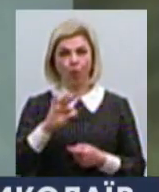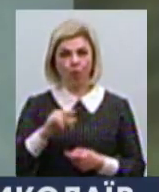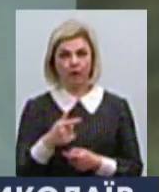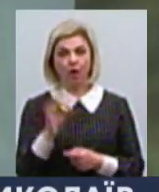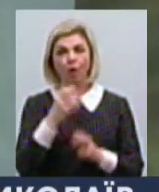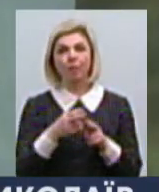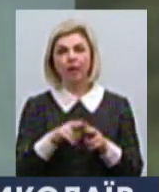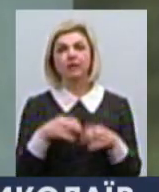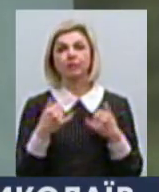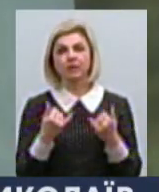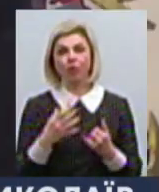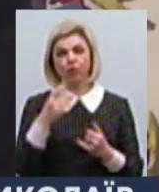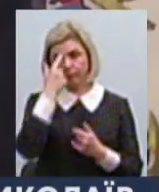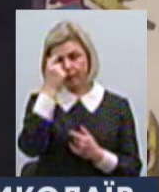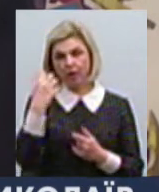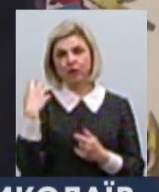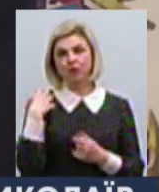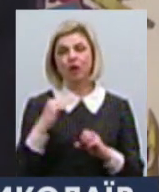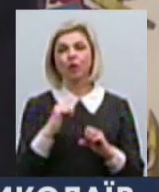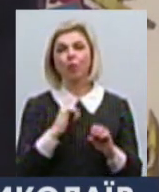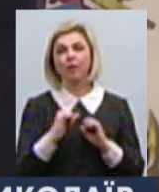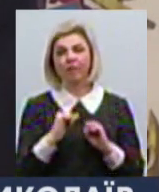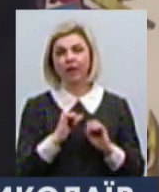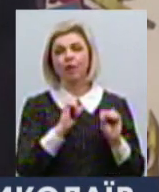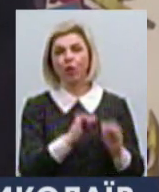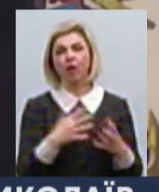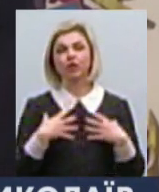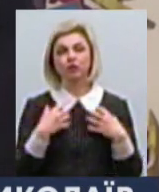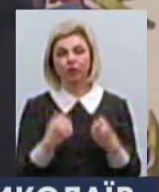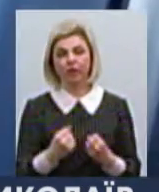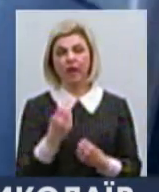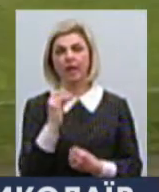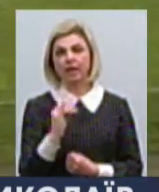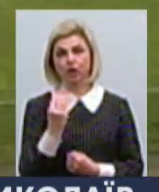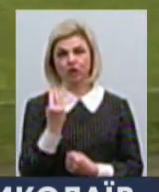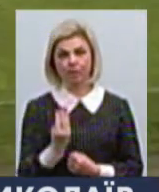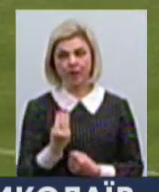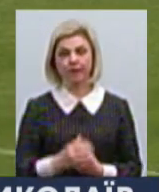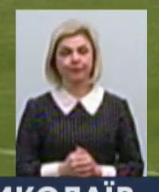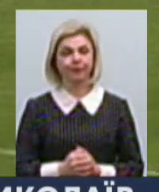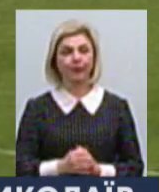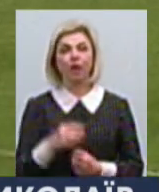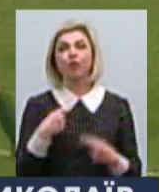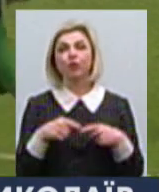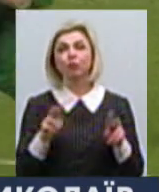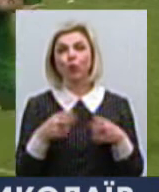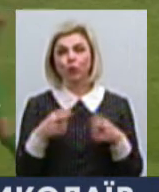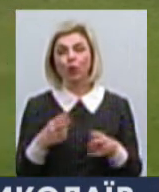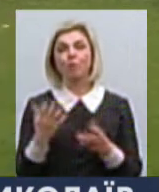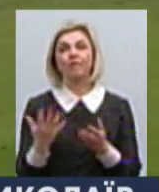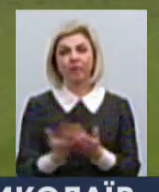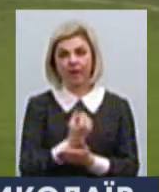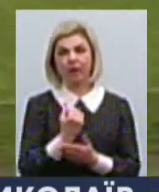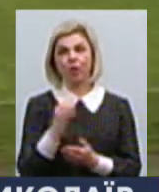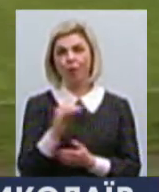час брифінгу повідомила начальниця управління охорони здоров'я Миколаївської міськради Ірина Шамрай. МФК «Миколаїв» виграв перший офіційний матч